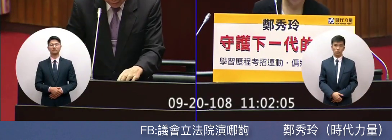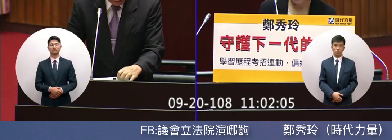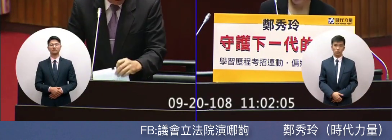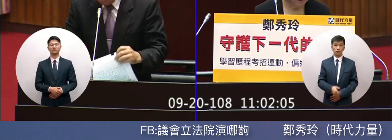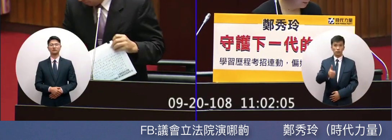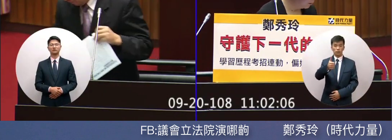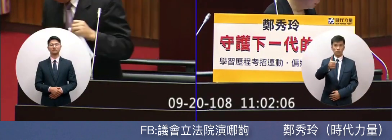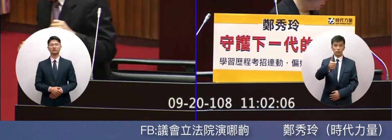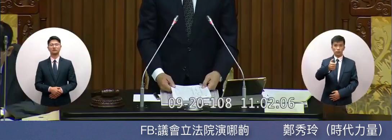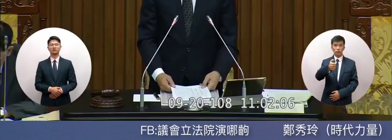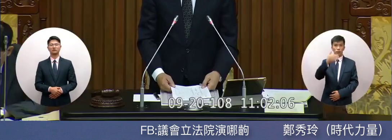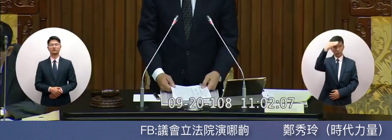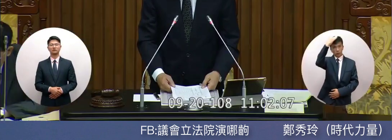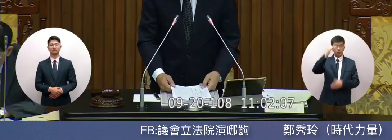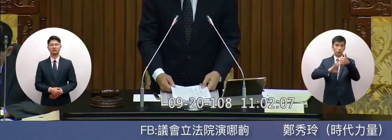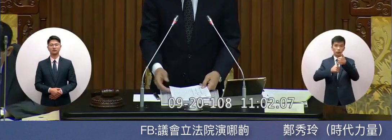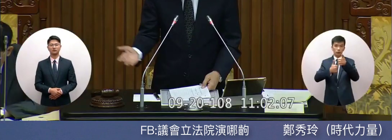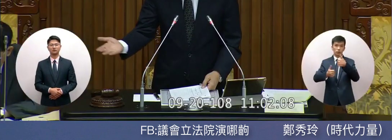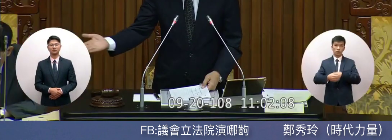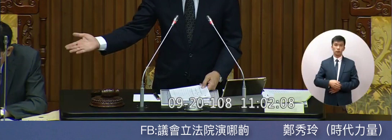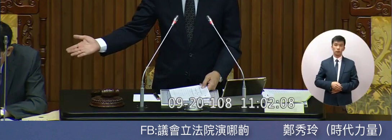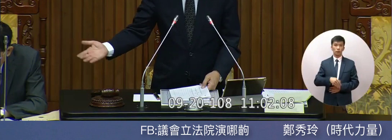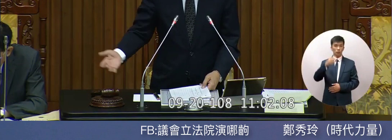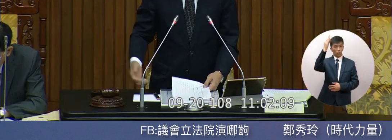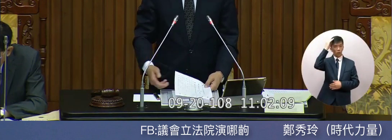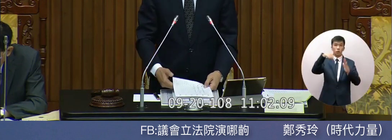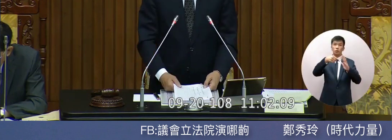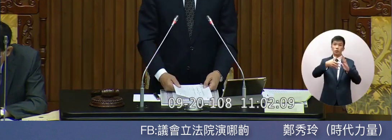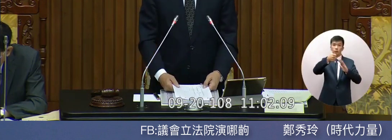好。谢谢郑委员，谢谢苏院长。